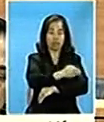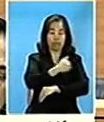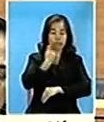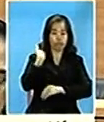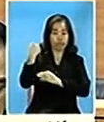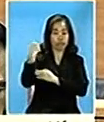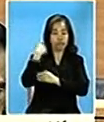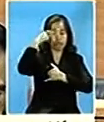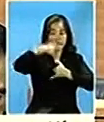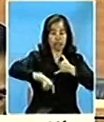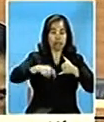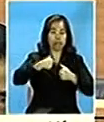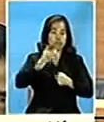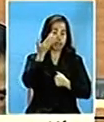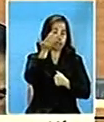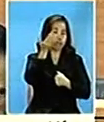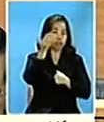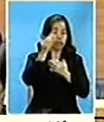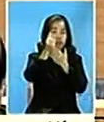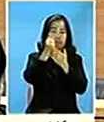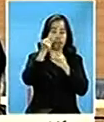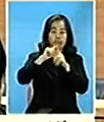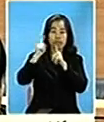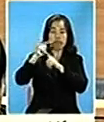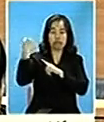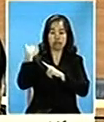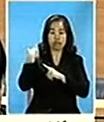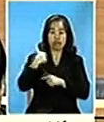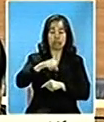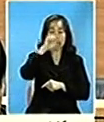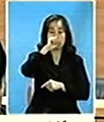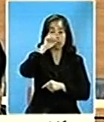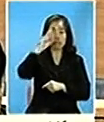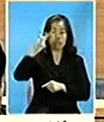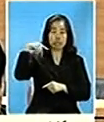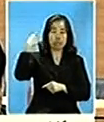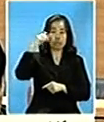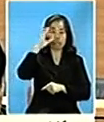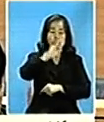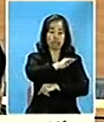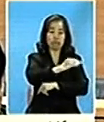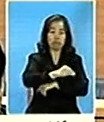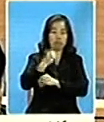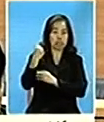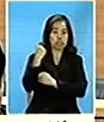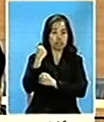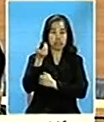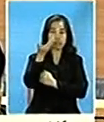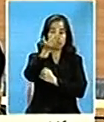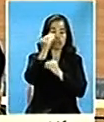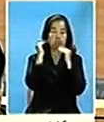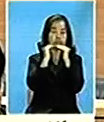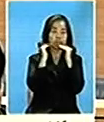ภาพมากเขาเรียกร้องเขาเซนเตอร์ผู้หญิงวุฒิสมาชิกผู้หญิงเขาเนี่ยแข็งแรงมากในการที่จะเรียกร้องสิทธิสตรีนะ